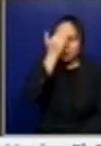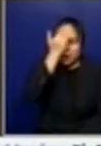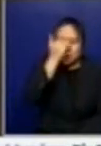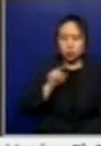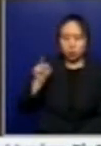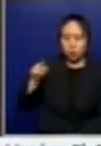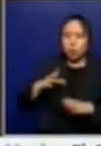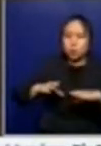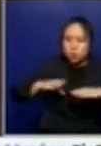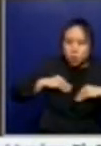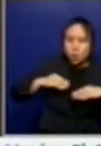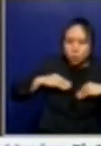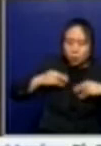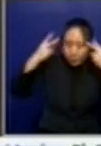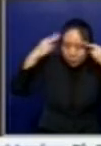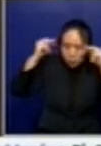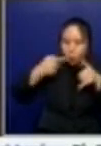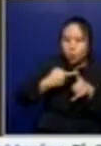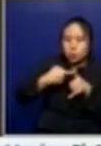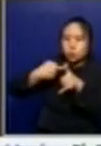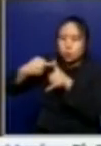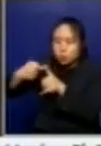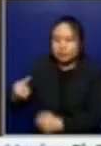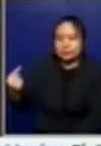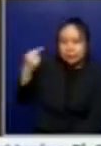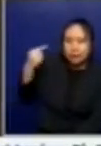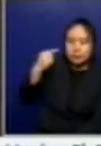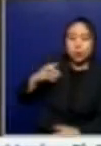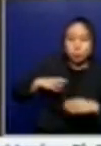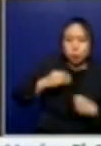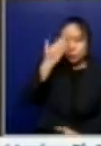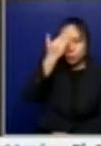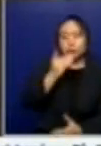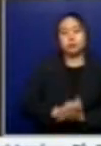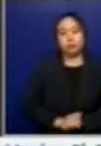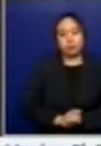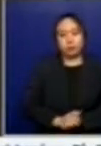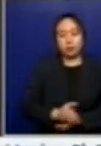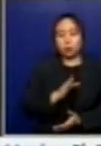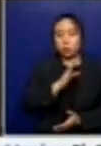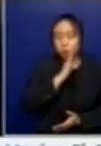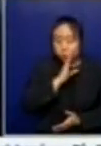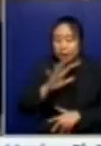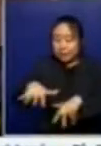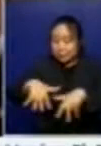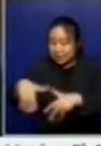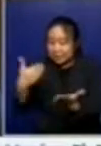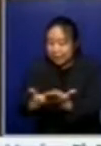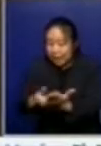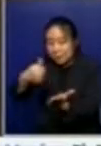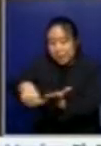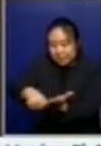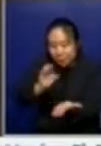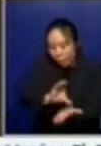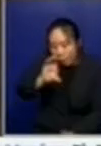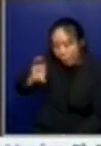ยุทธ์นะจูงจมูกสั่งนู่นสั่งนี่นะครับนะ ถ้าไม่ใช่เอาภาษีของพี่น้องประชาชนจำนวนมากนะ